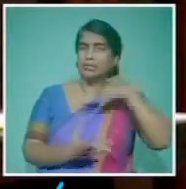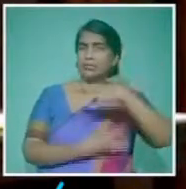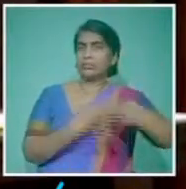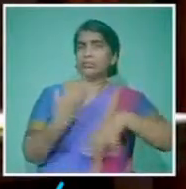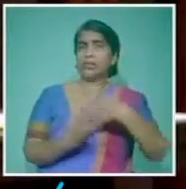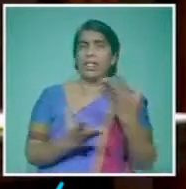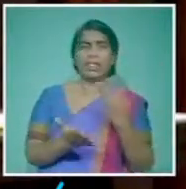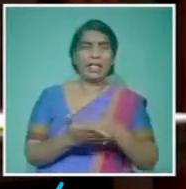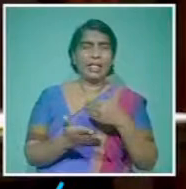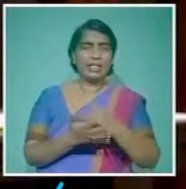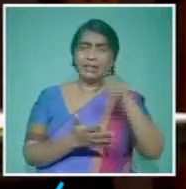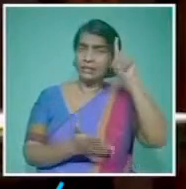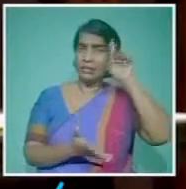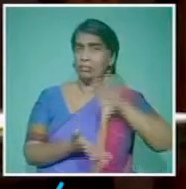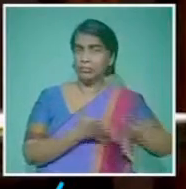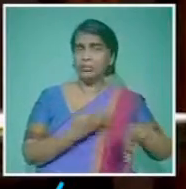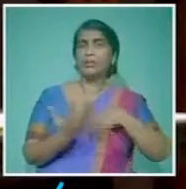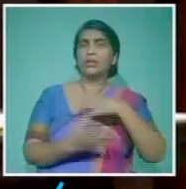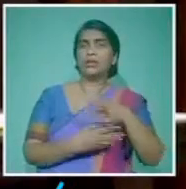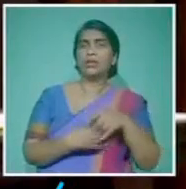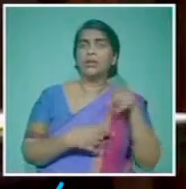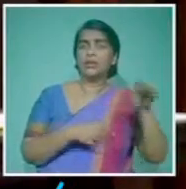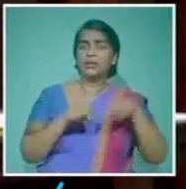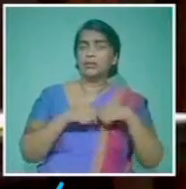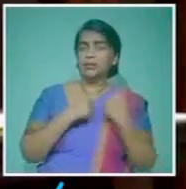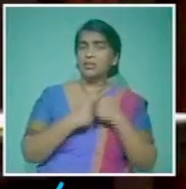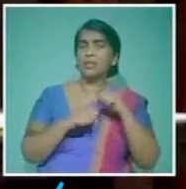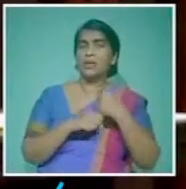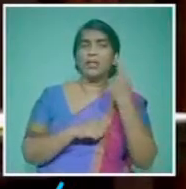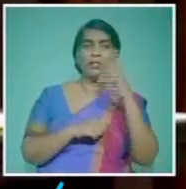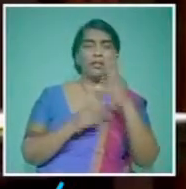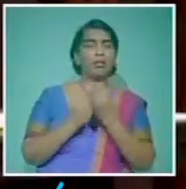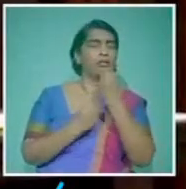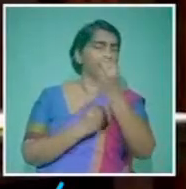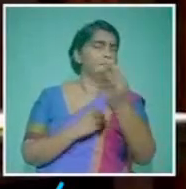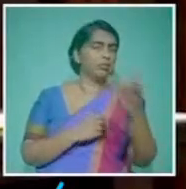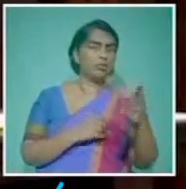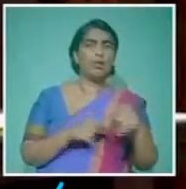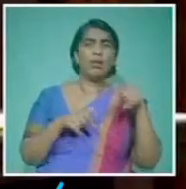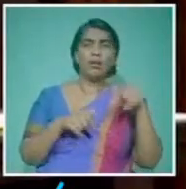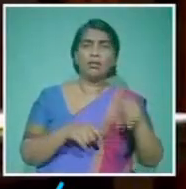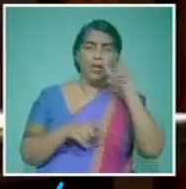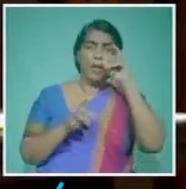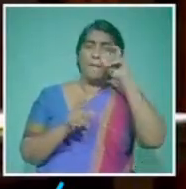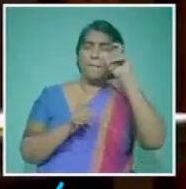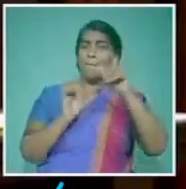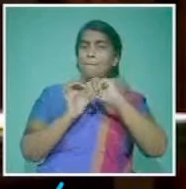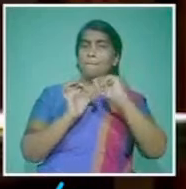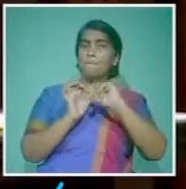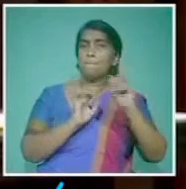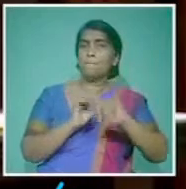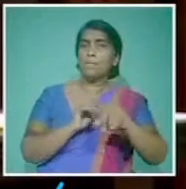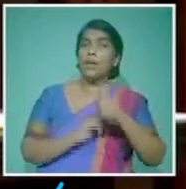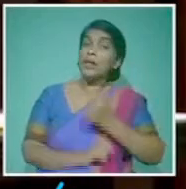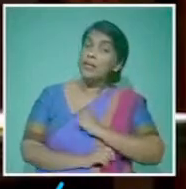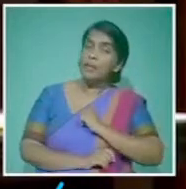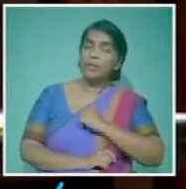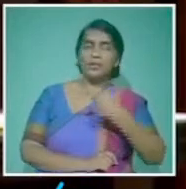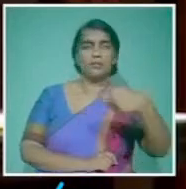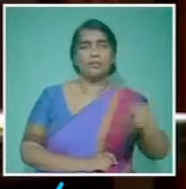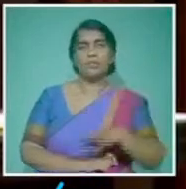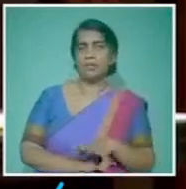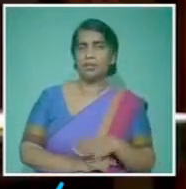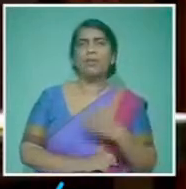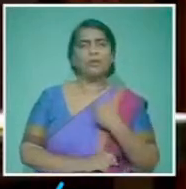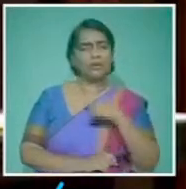කියන්නේ තෙත ගොම හැබැයි මේ සමාගම් 14 විතරයි මේක දෙන්නේ අද බලන්න මඩකලපෝදි ඒ කැමැති නම් විතරයි ගන්න ඕනේ මේ